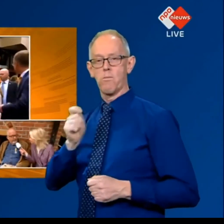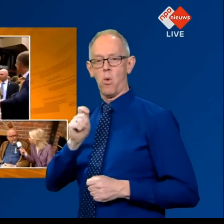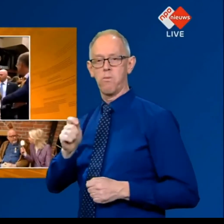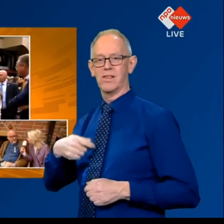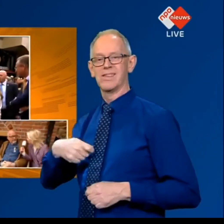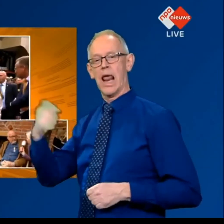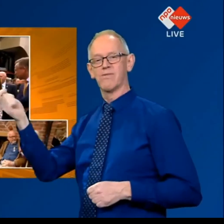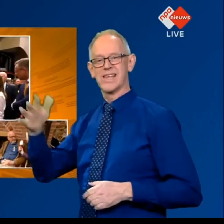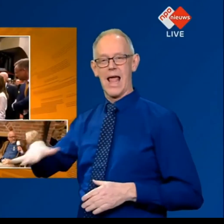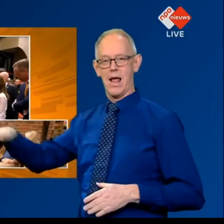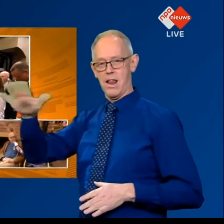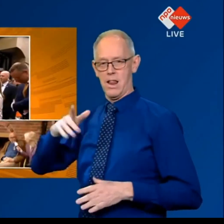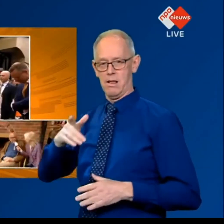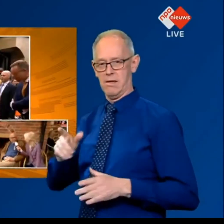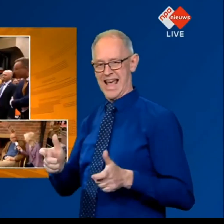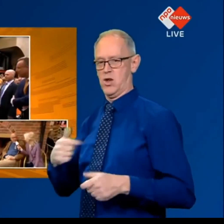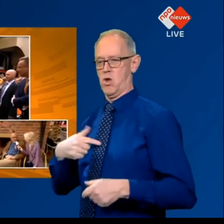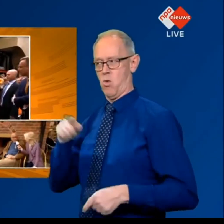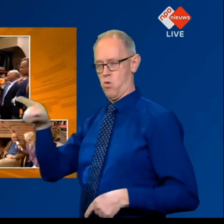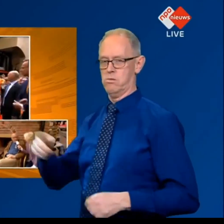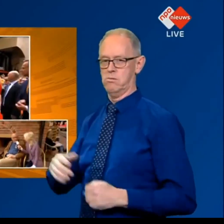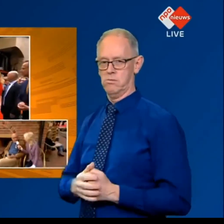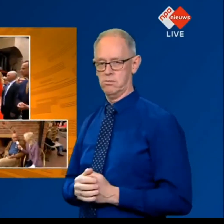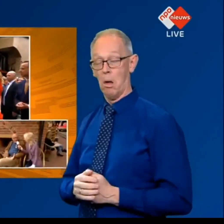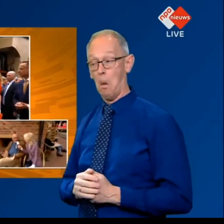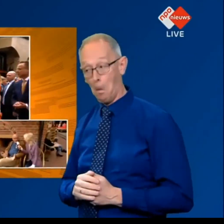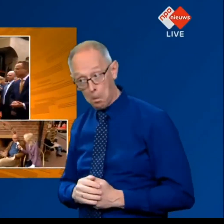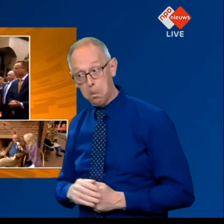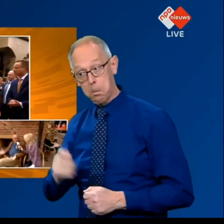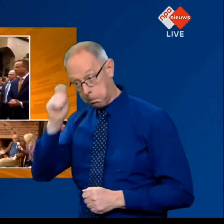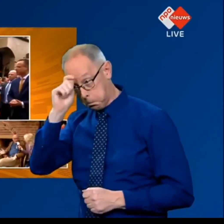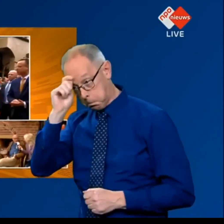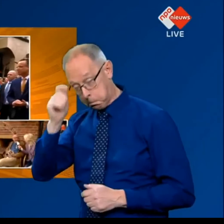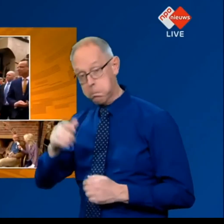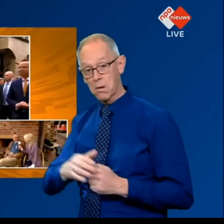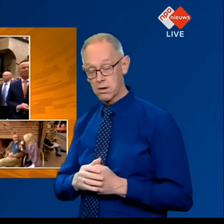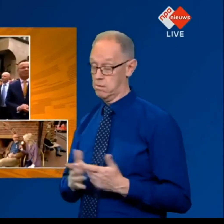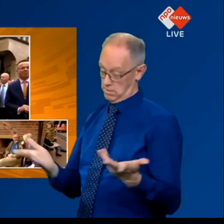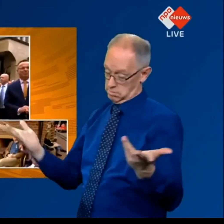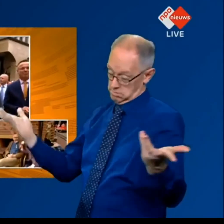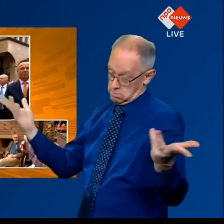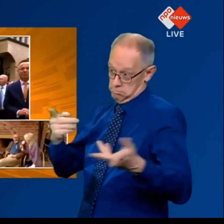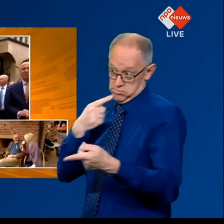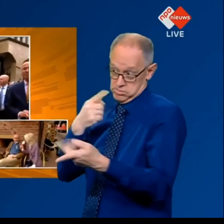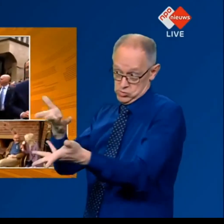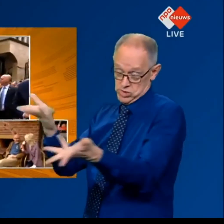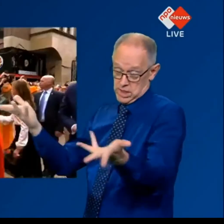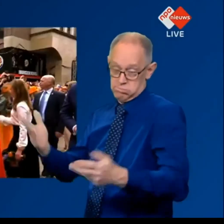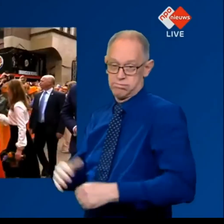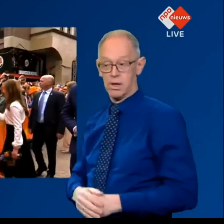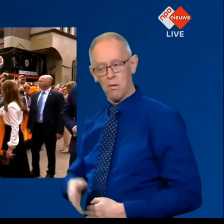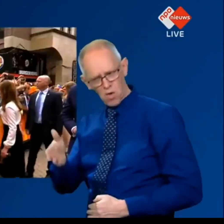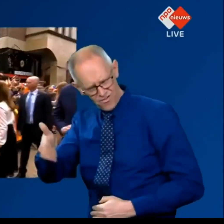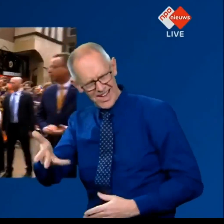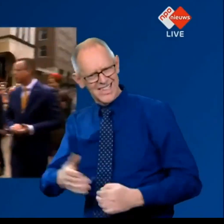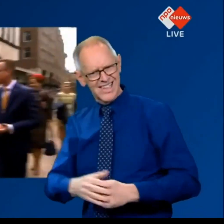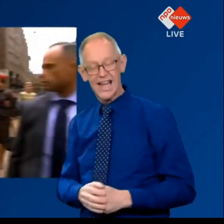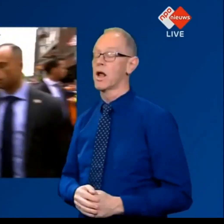Delfzijl. Wauw. Ja, dat, u zegt het. Gefeliciteerd. Dankjewel.